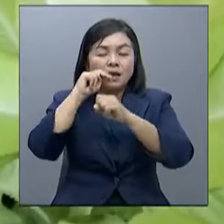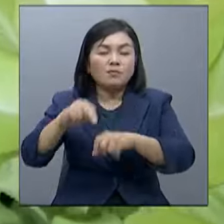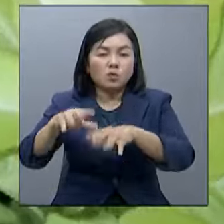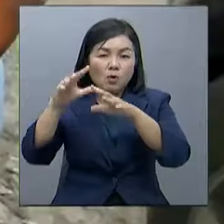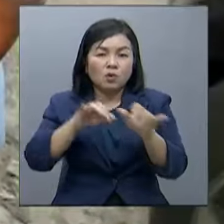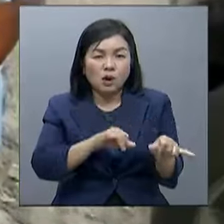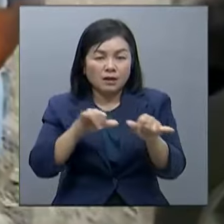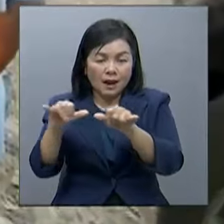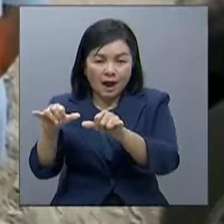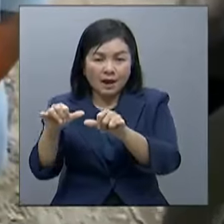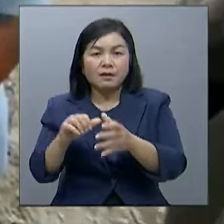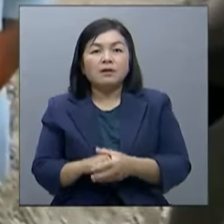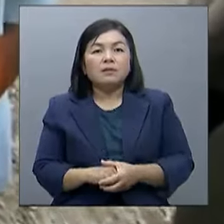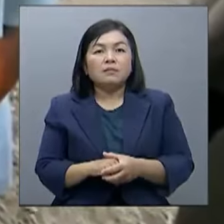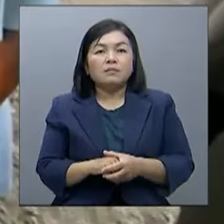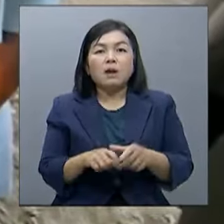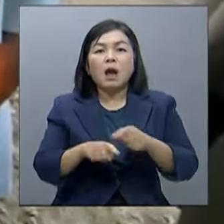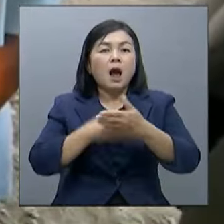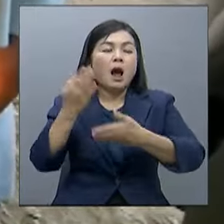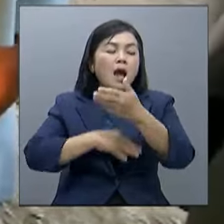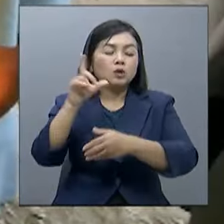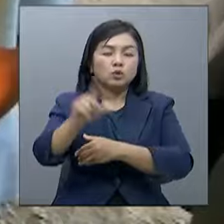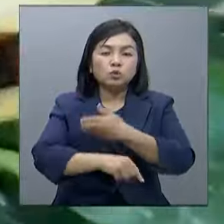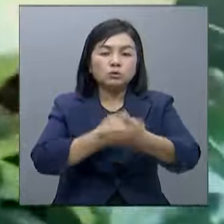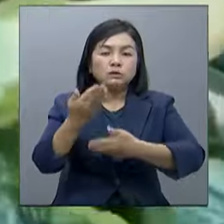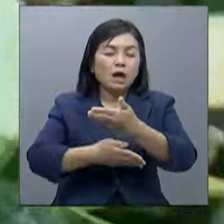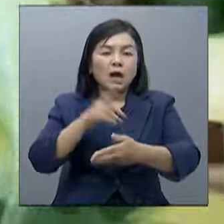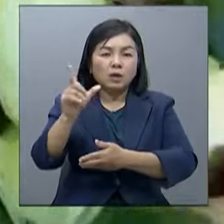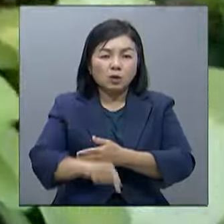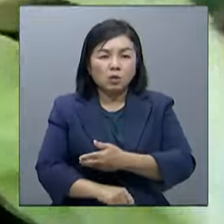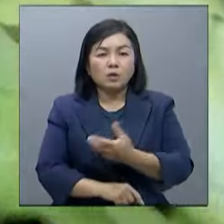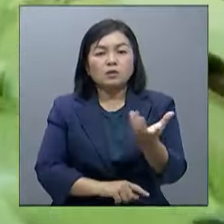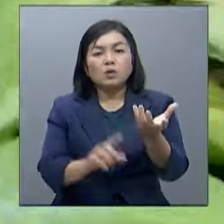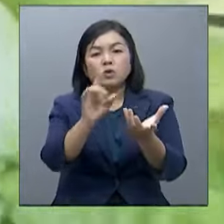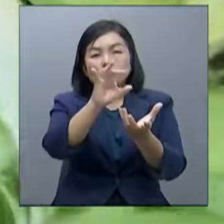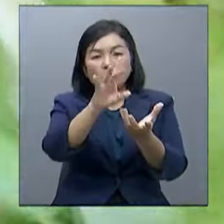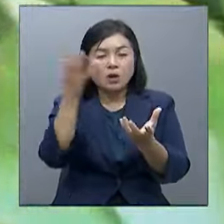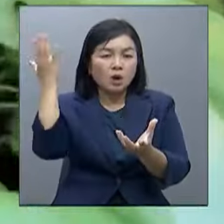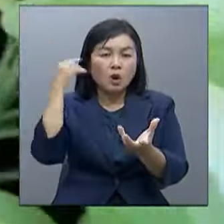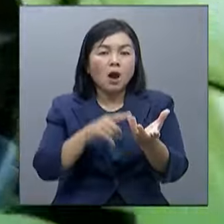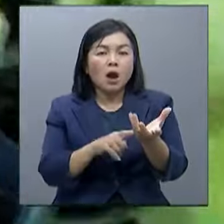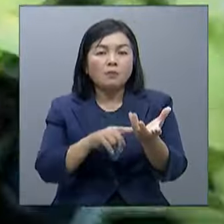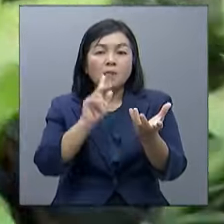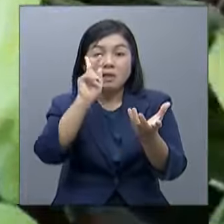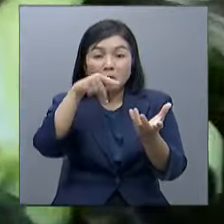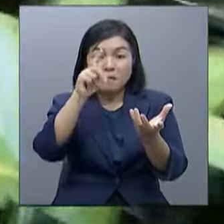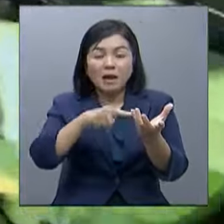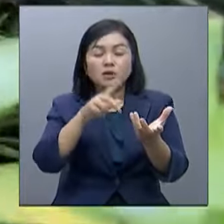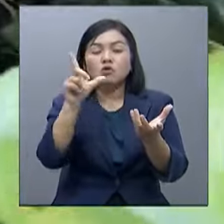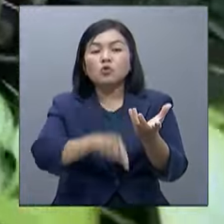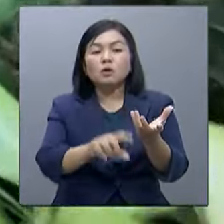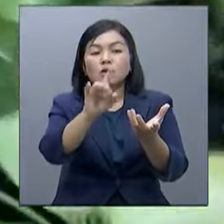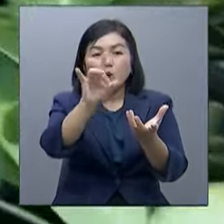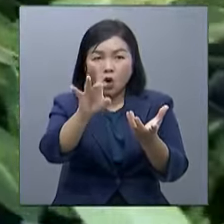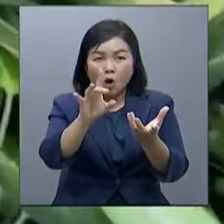ค่ะแล้วก็เลเลยค่ะเลหนีน้ำประกาศขายต้นละ 100บาทจากที่เคยขายกันหลักพันเช่นต้น